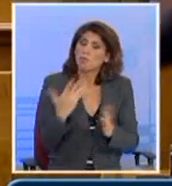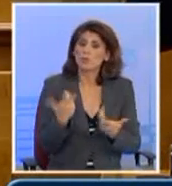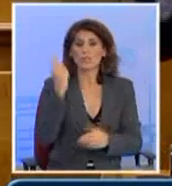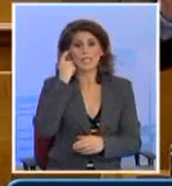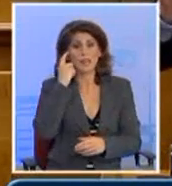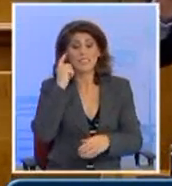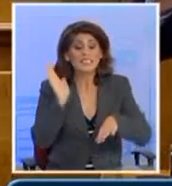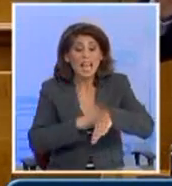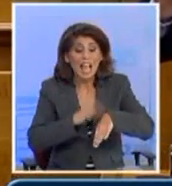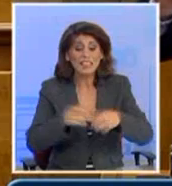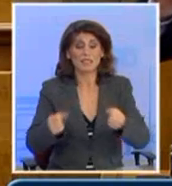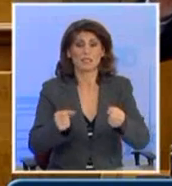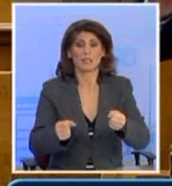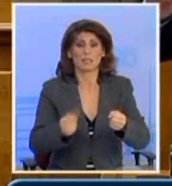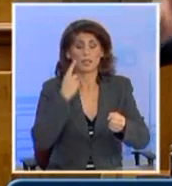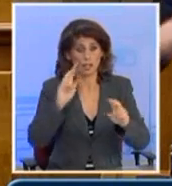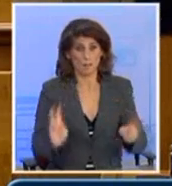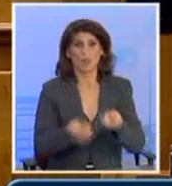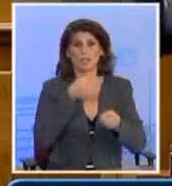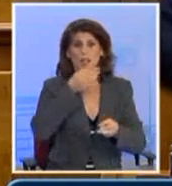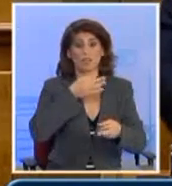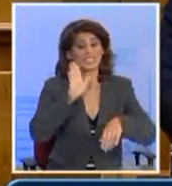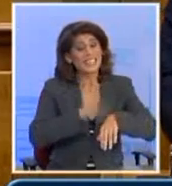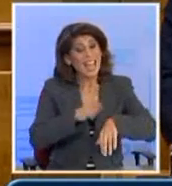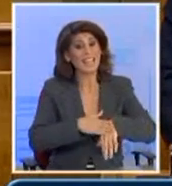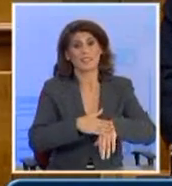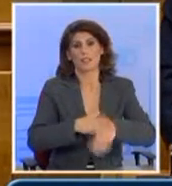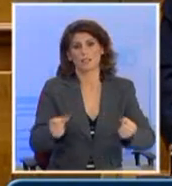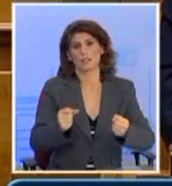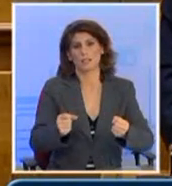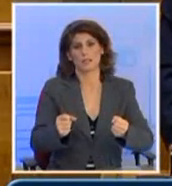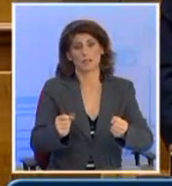τα αίτια της κρίσης, γιατί ήταν αποκαλυπτική και η αναφορά στα αίτια της κρίσης.